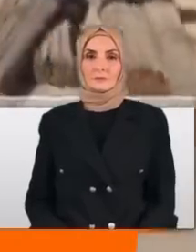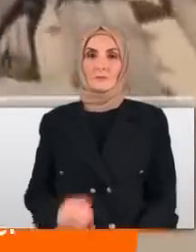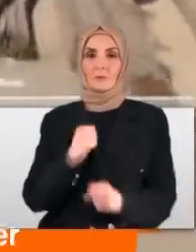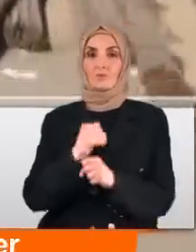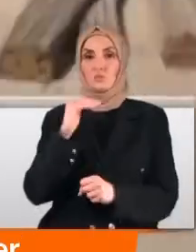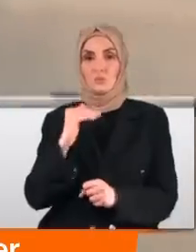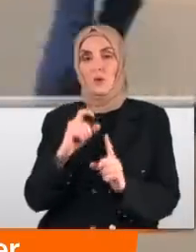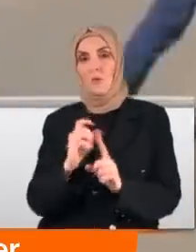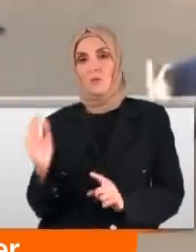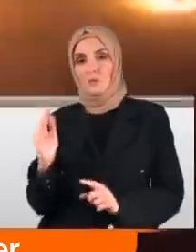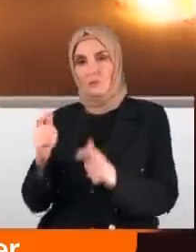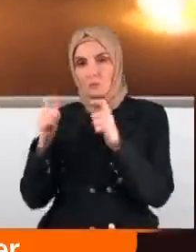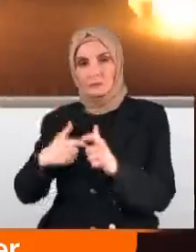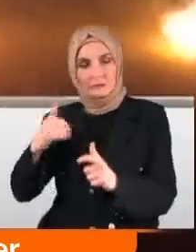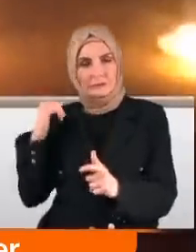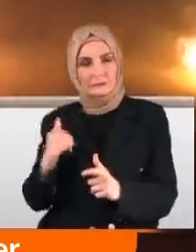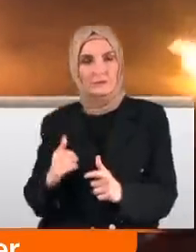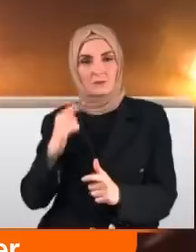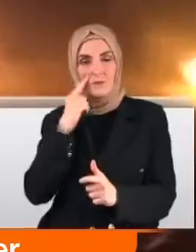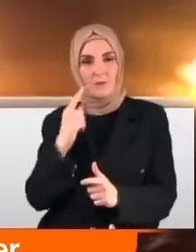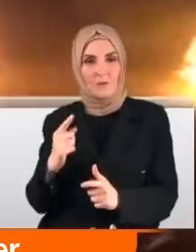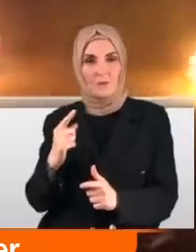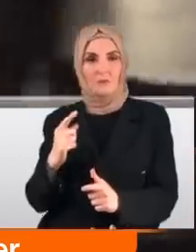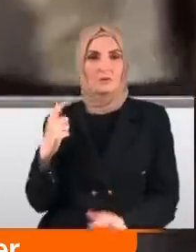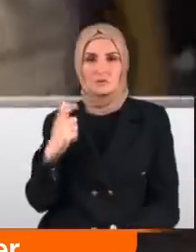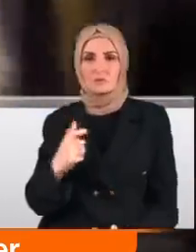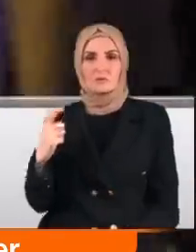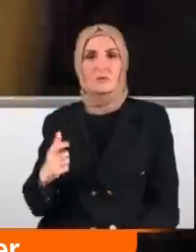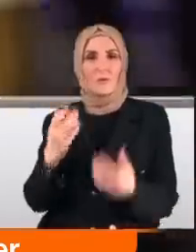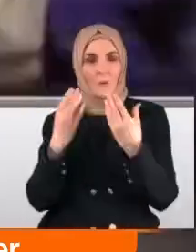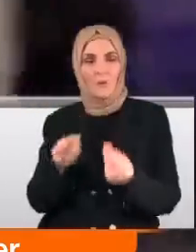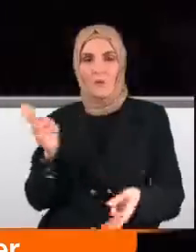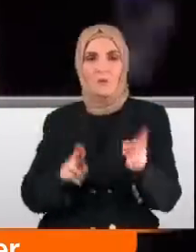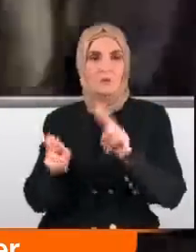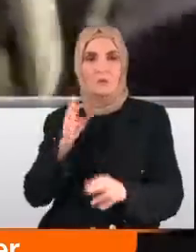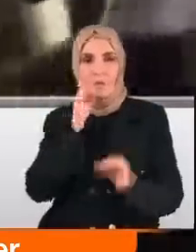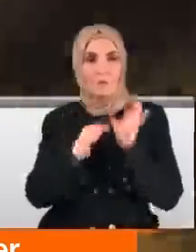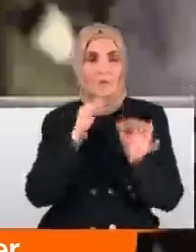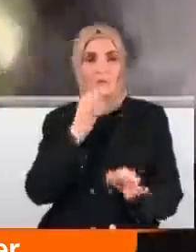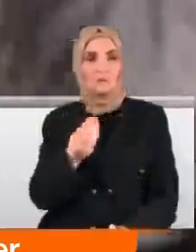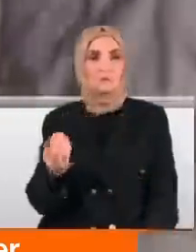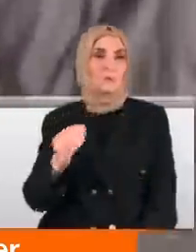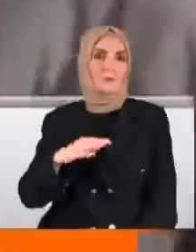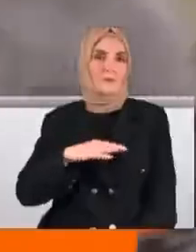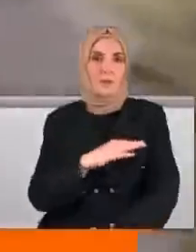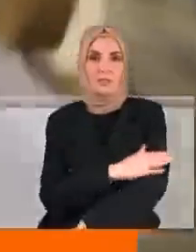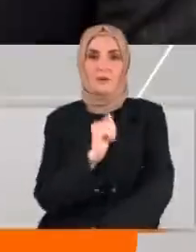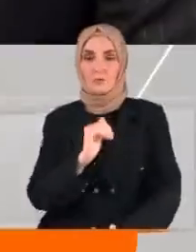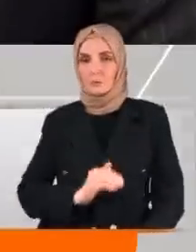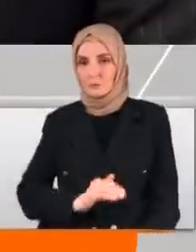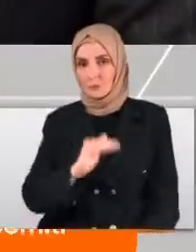Güneydoğu'da vahşice cinayetler işlendi, ölüm haberleri ardı ardına geldi. Tansiyon her geçen dakika daha da